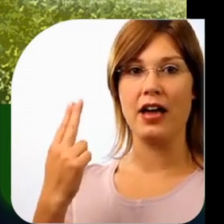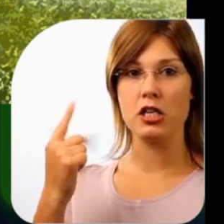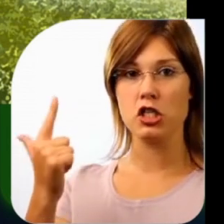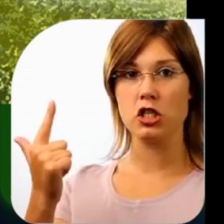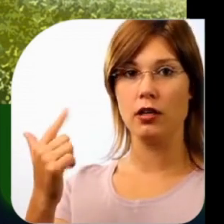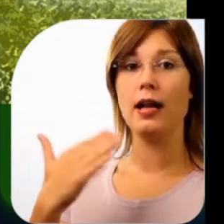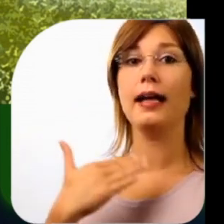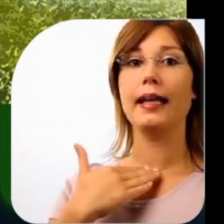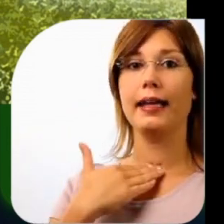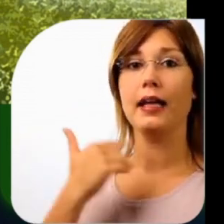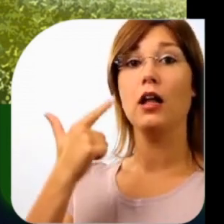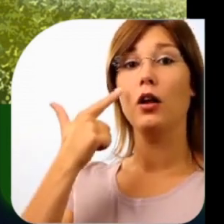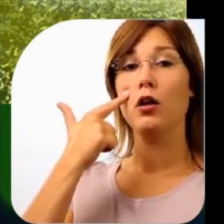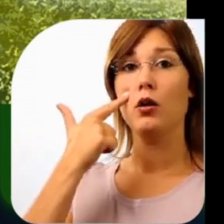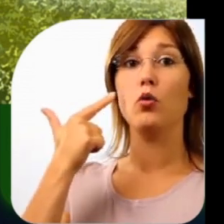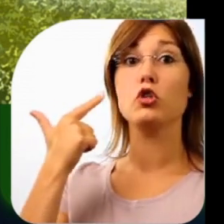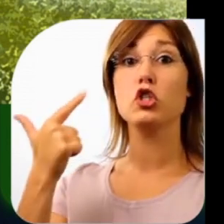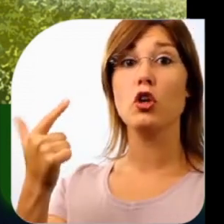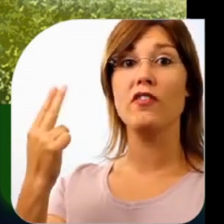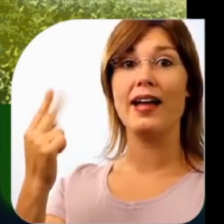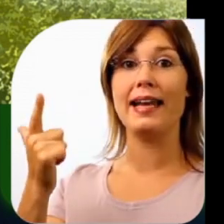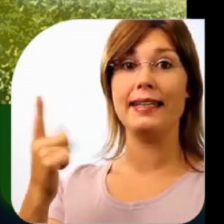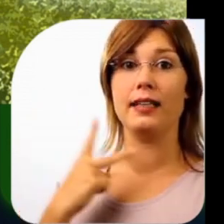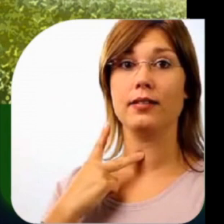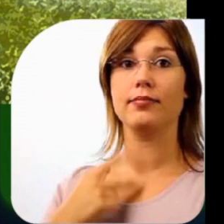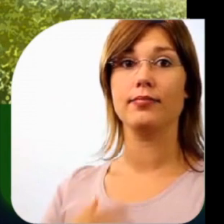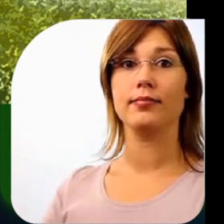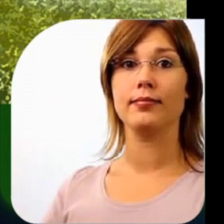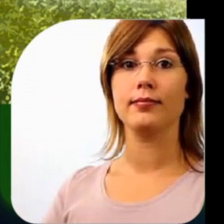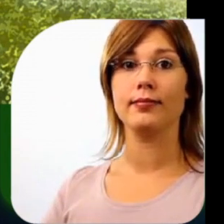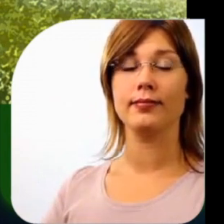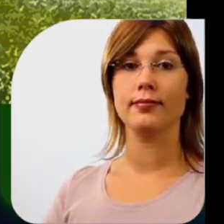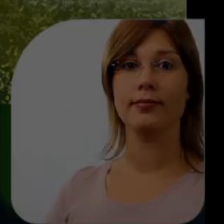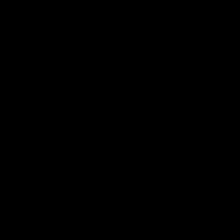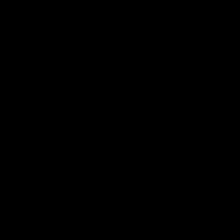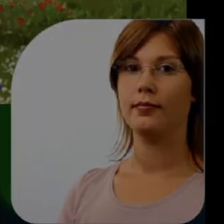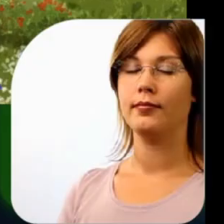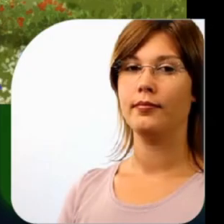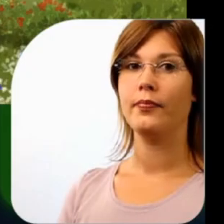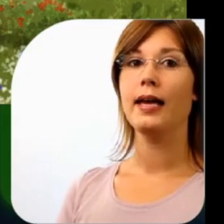la vache et le chevalier.